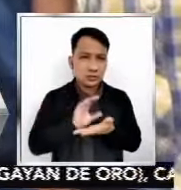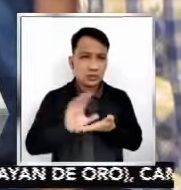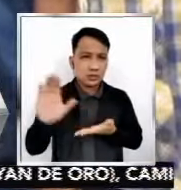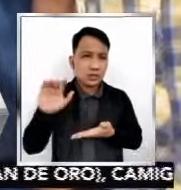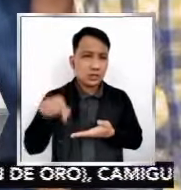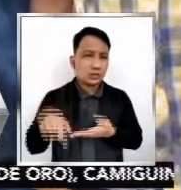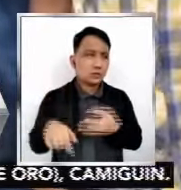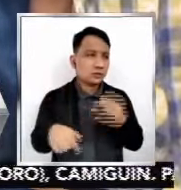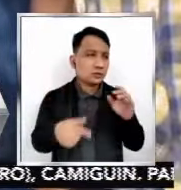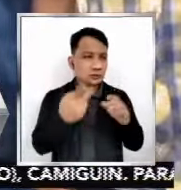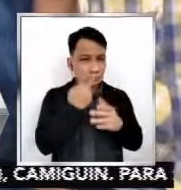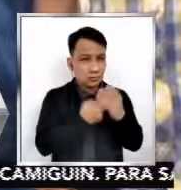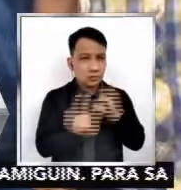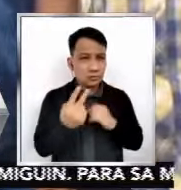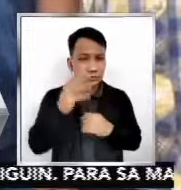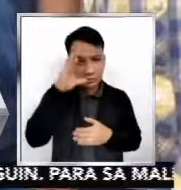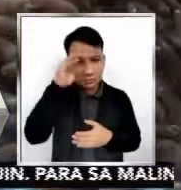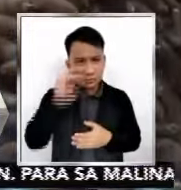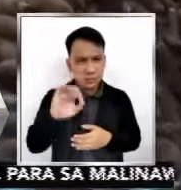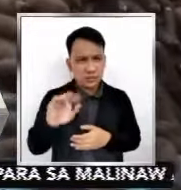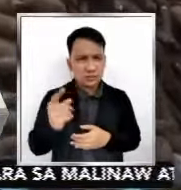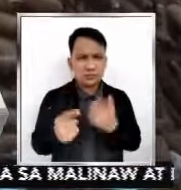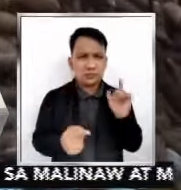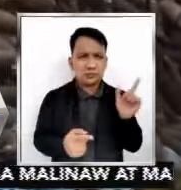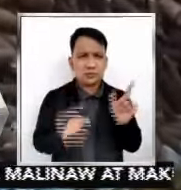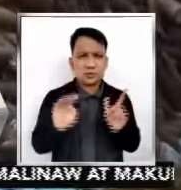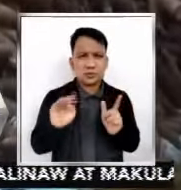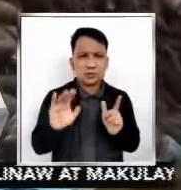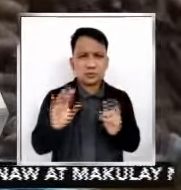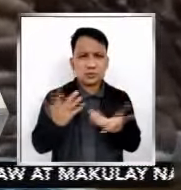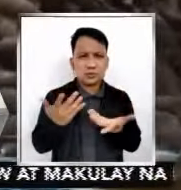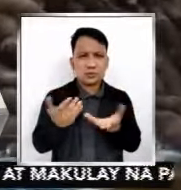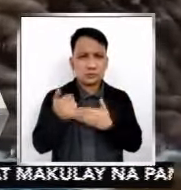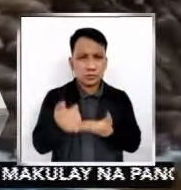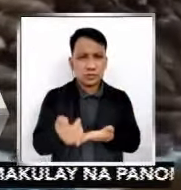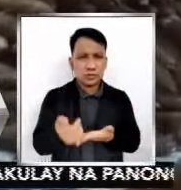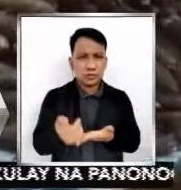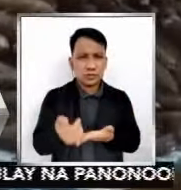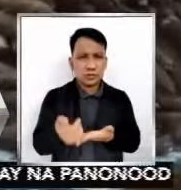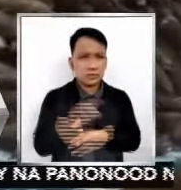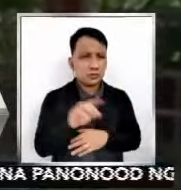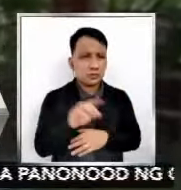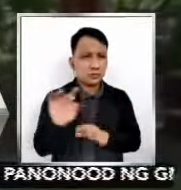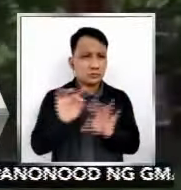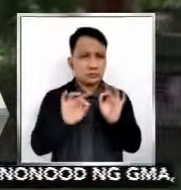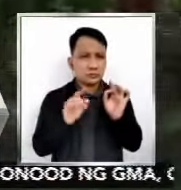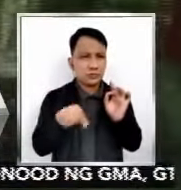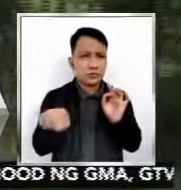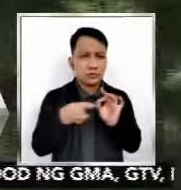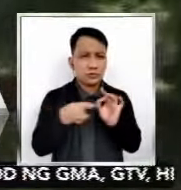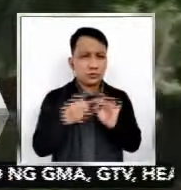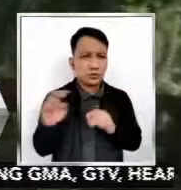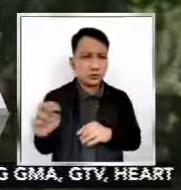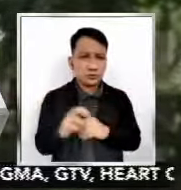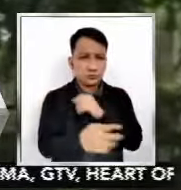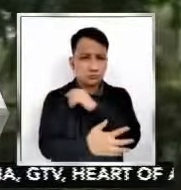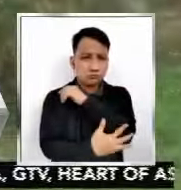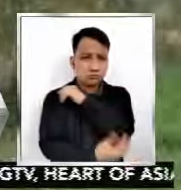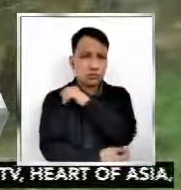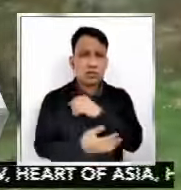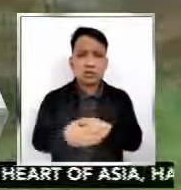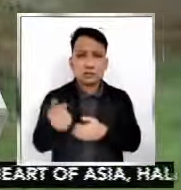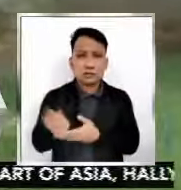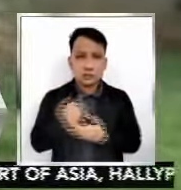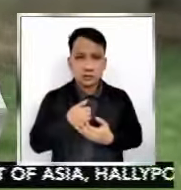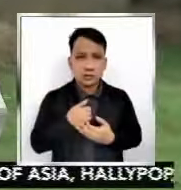Taong 2014, nagsimula ang kanilang charity works. Pinipili raw nila ang poorest of the poor. Nagsimula ito sa simpleng